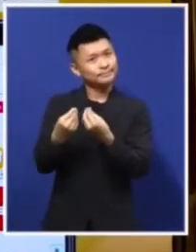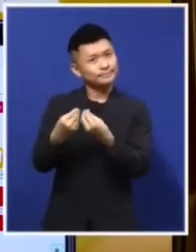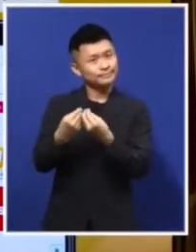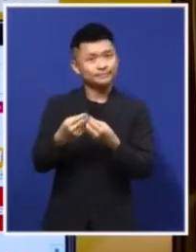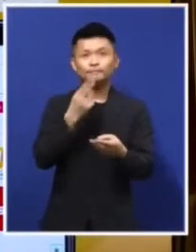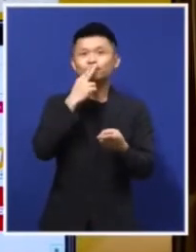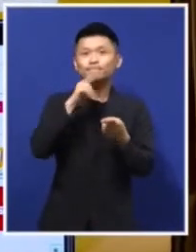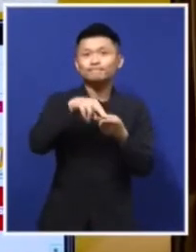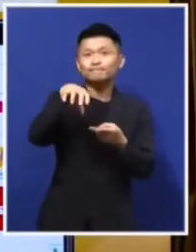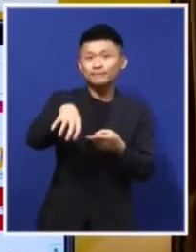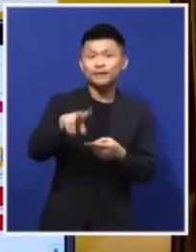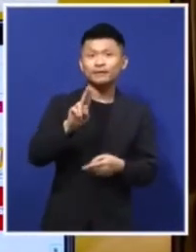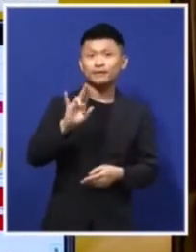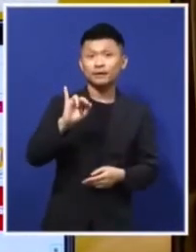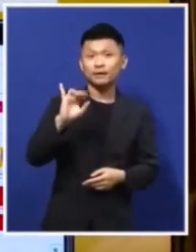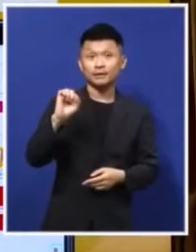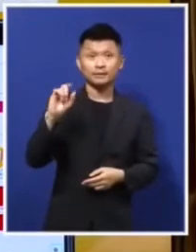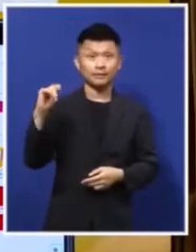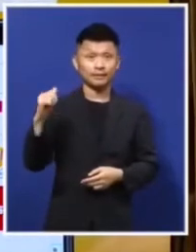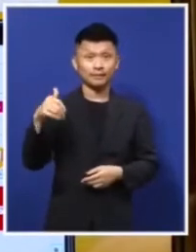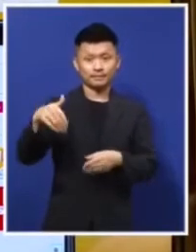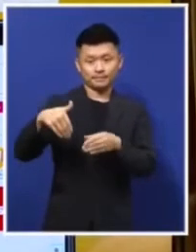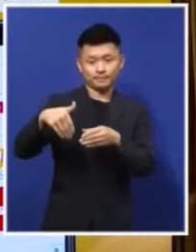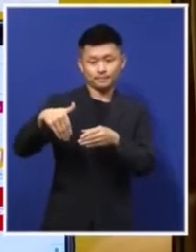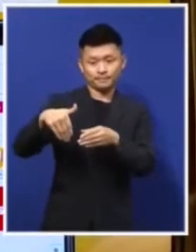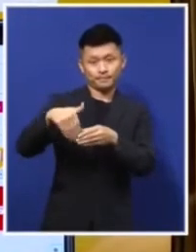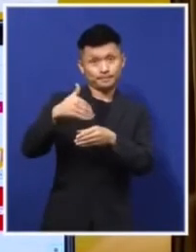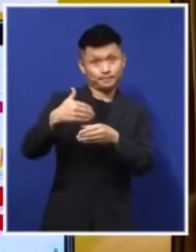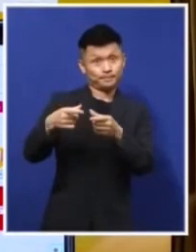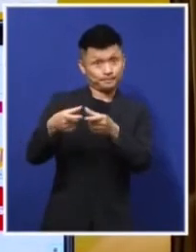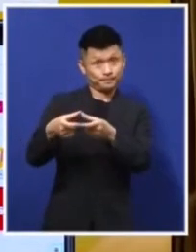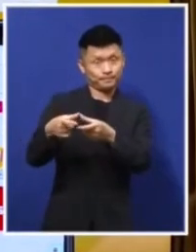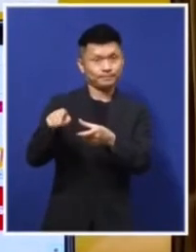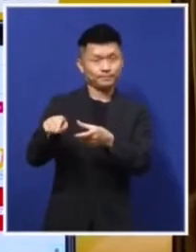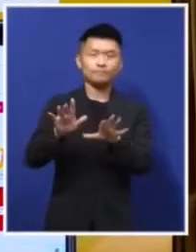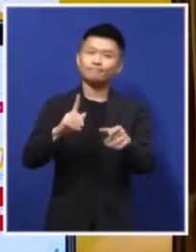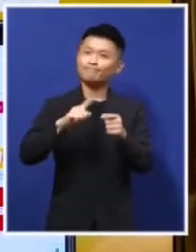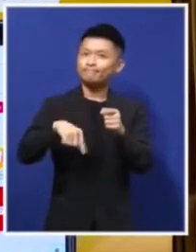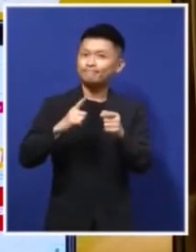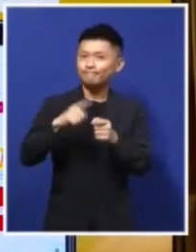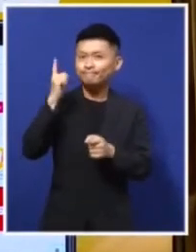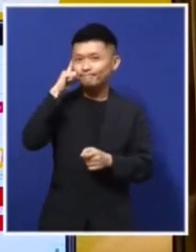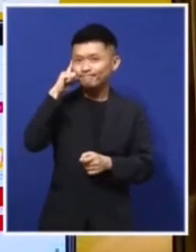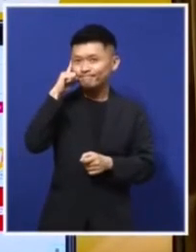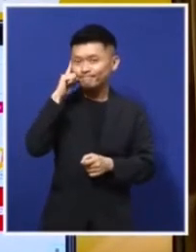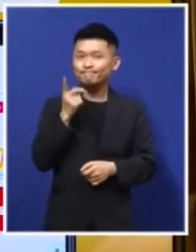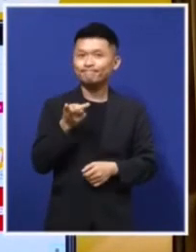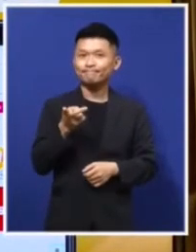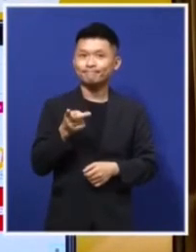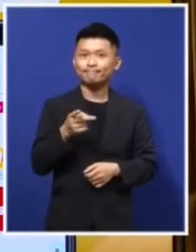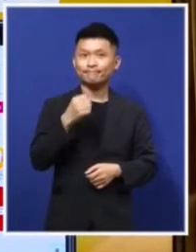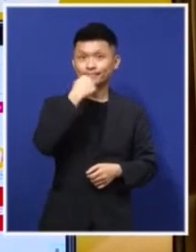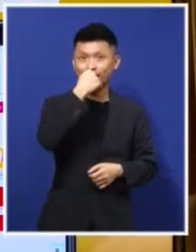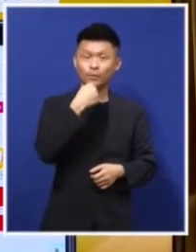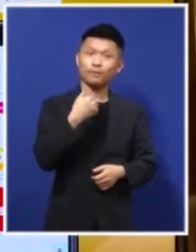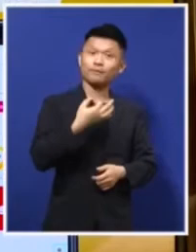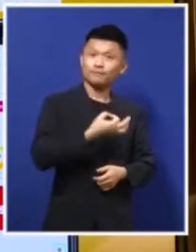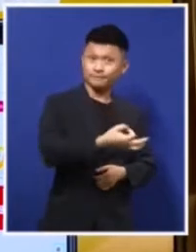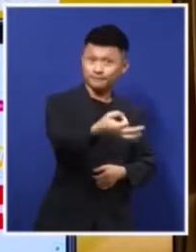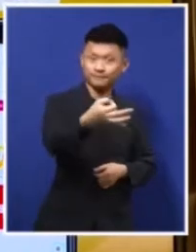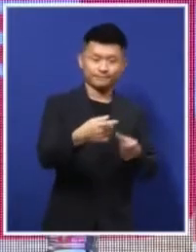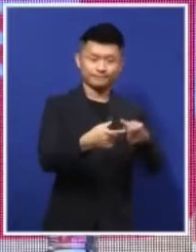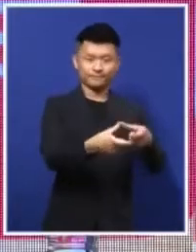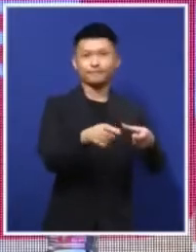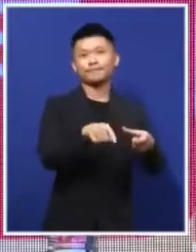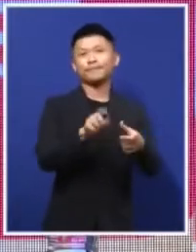政的 Visa 金融卡，我如果没有记错的话，那今年的话我大概就会选邮政的台湾 Pay 啊，因为我们今